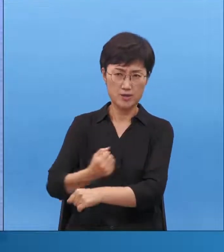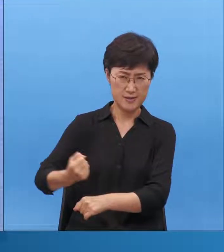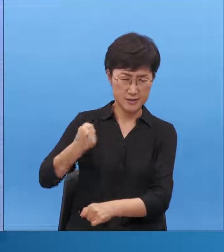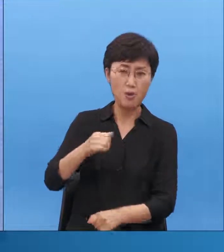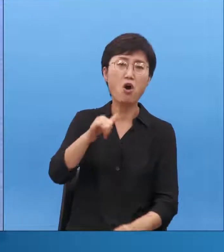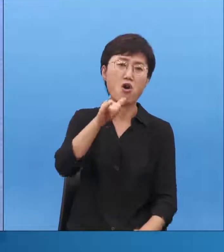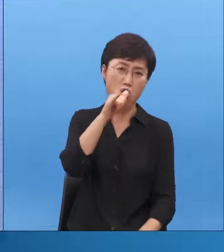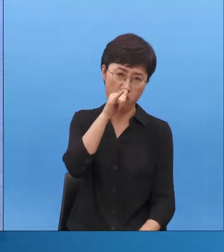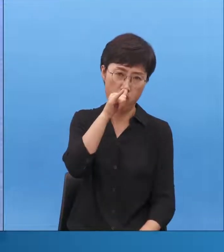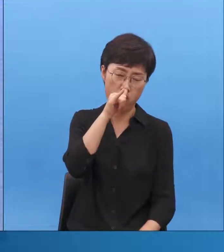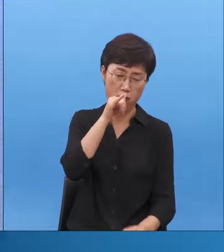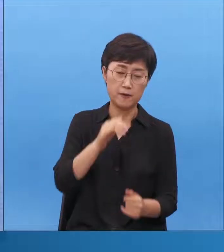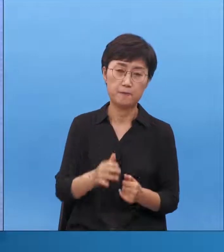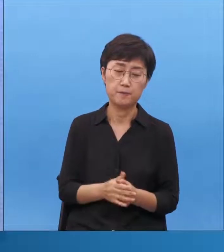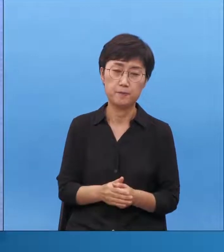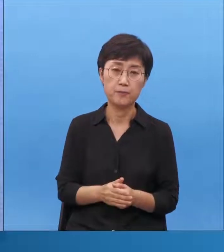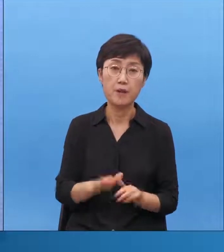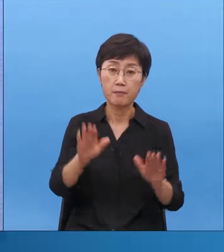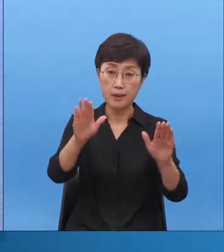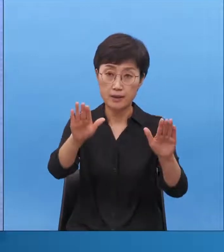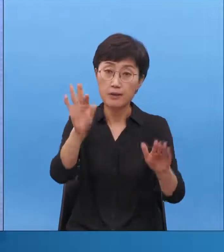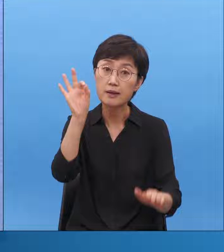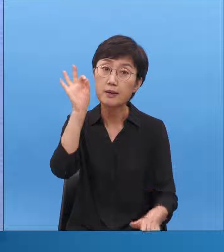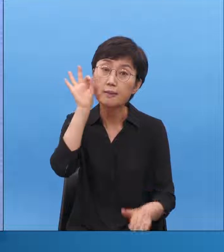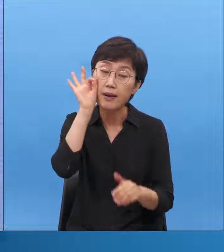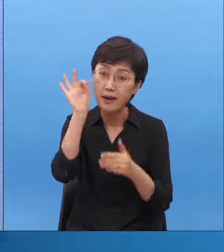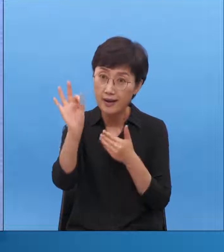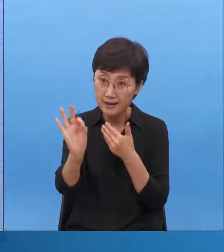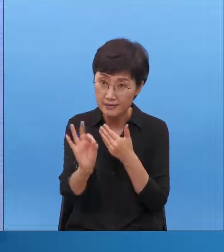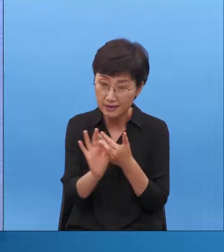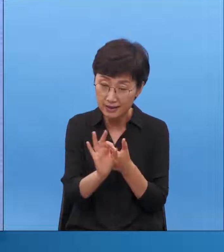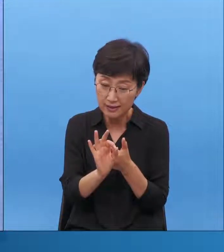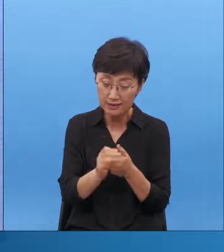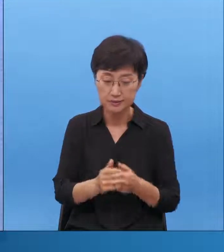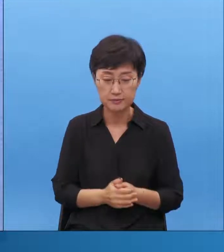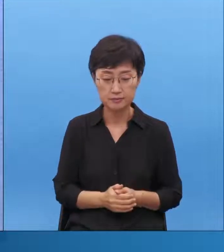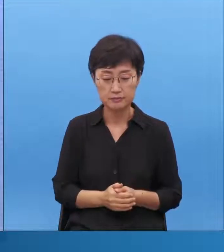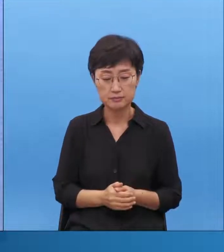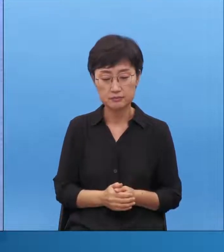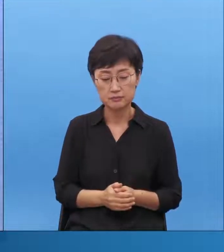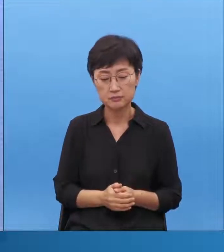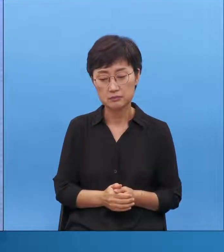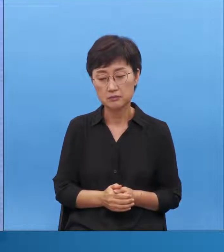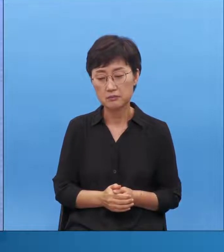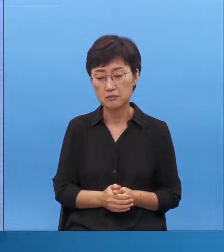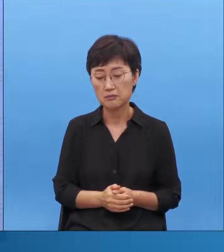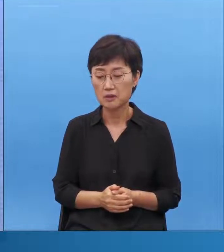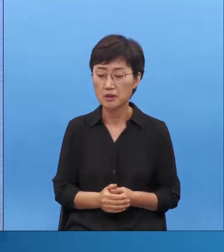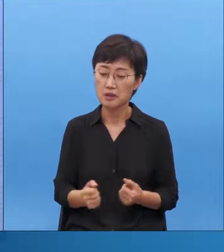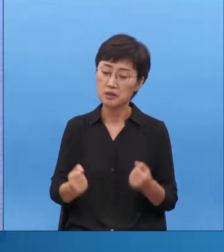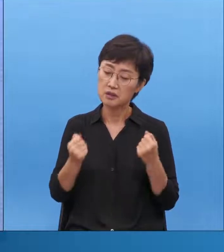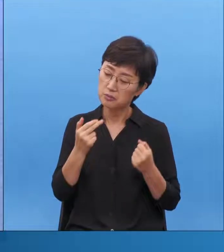power. 만약에 여러분 없는 사람 힘이 없는 사람과 시체 달라고 했으면